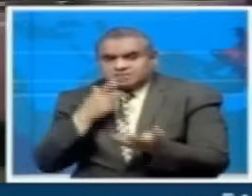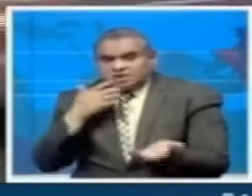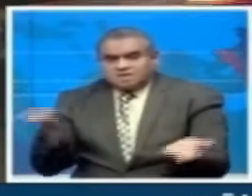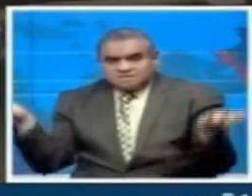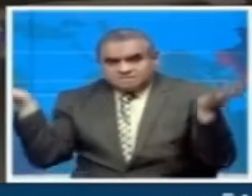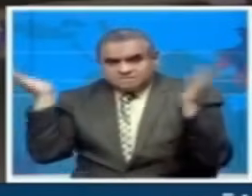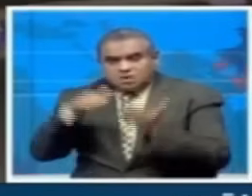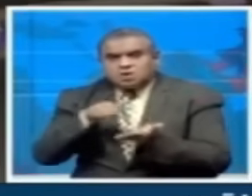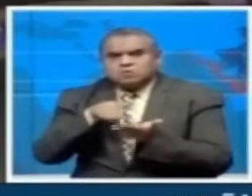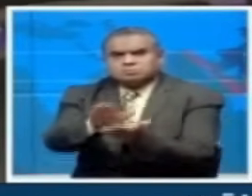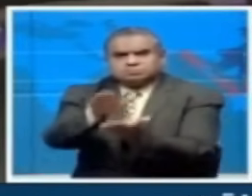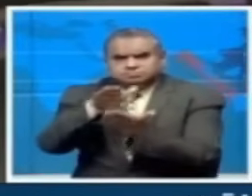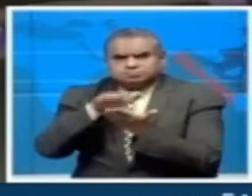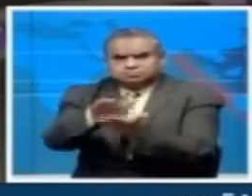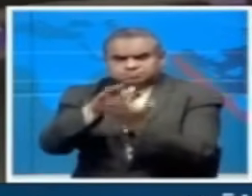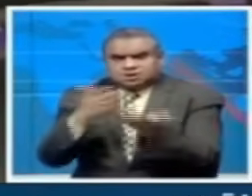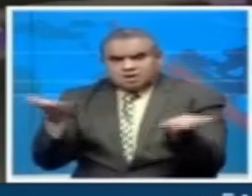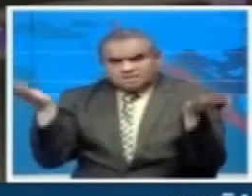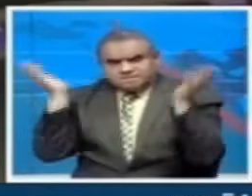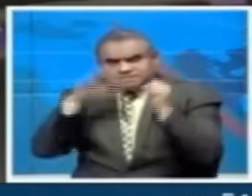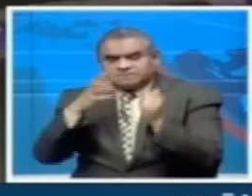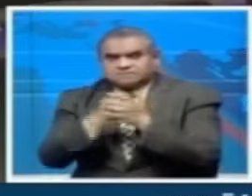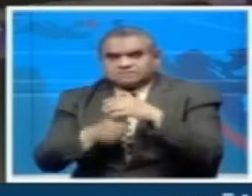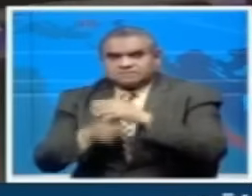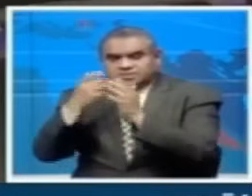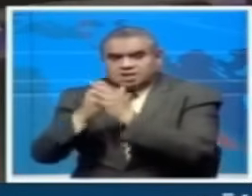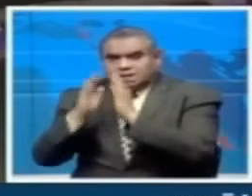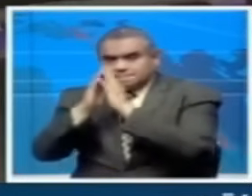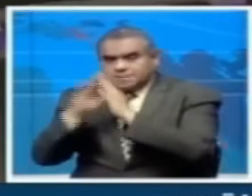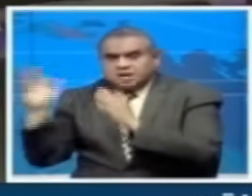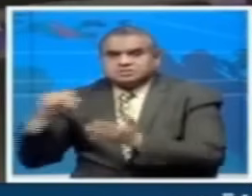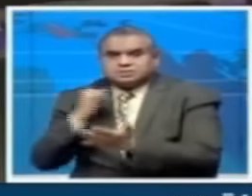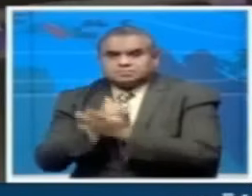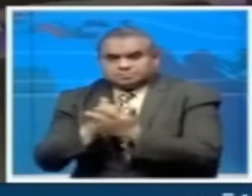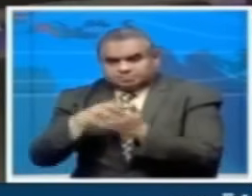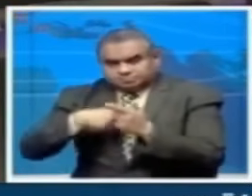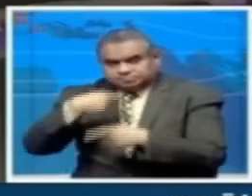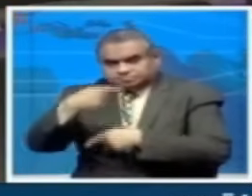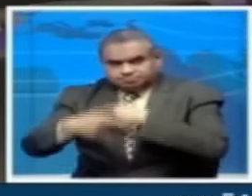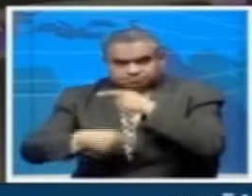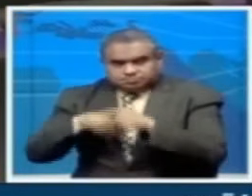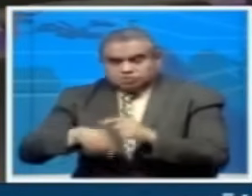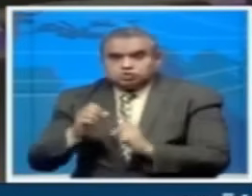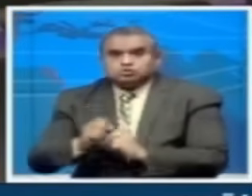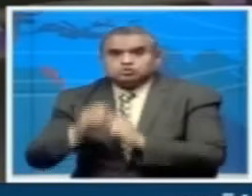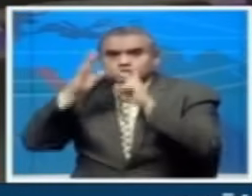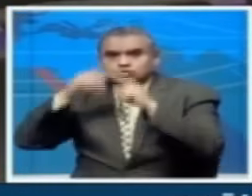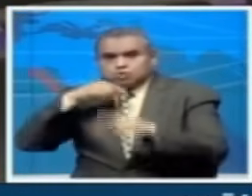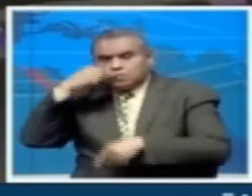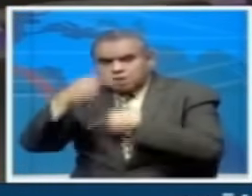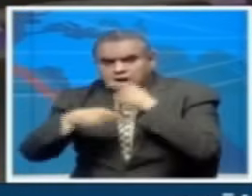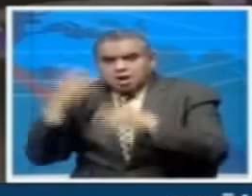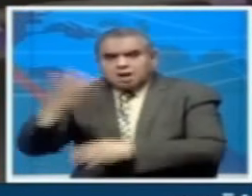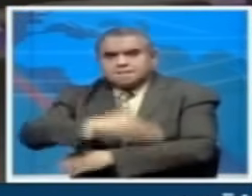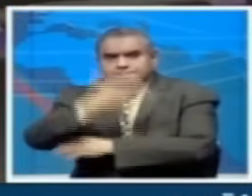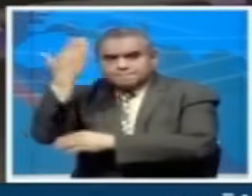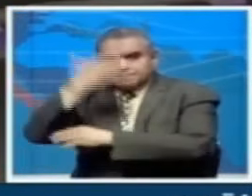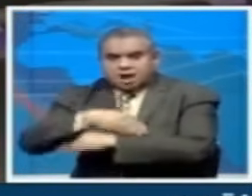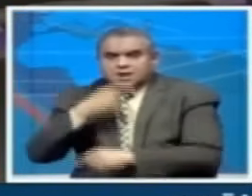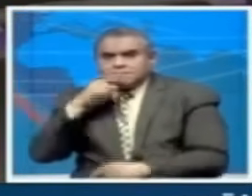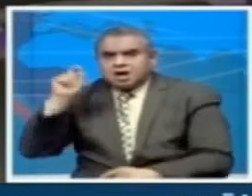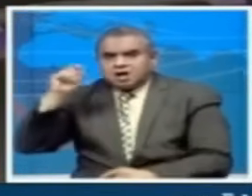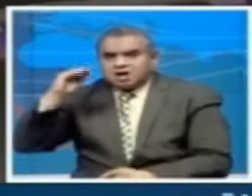من الشاحنات الجاهزة من الجانب المصري بصفة مستمرة منذ الصباح، ولا يتوقف المعبر عن